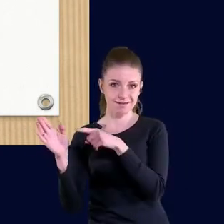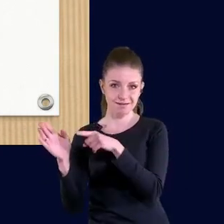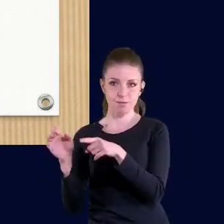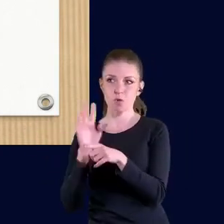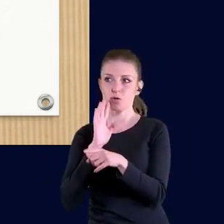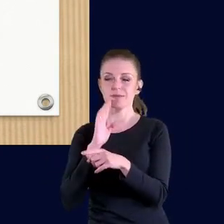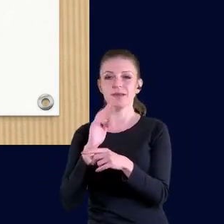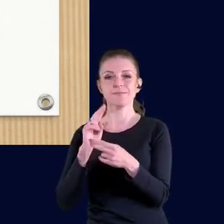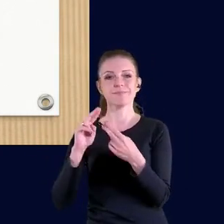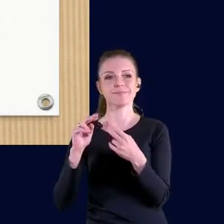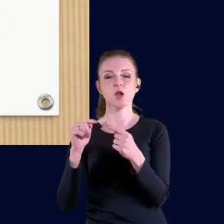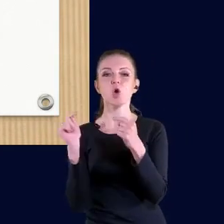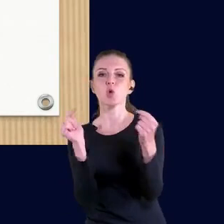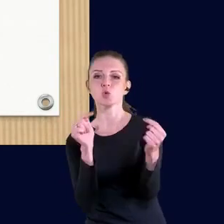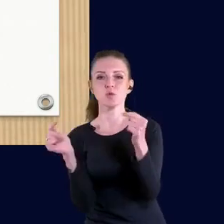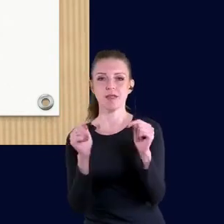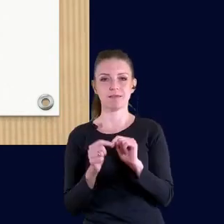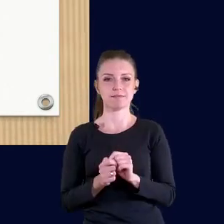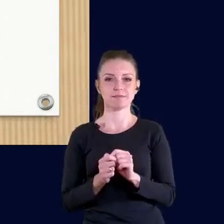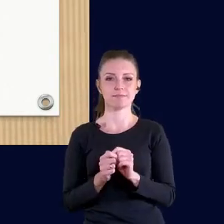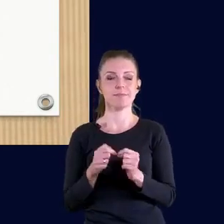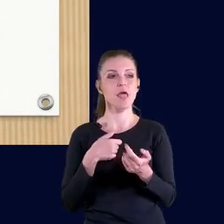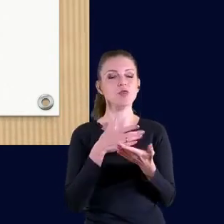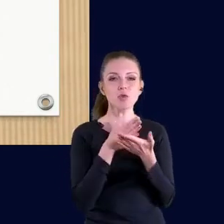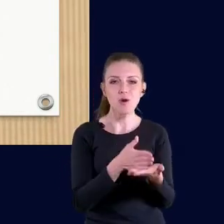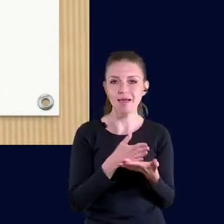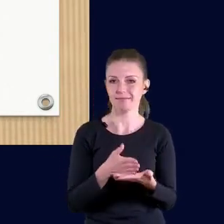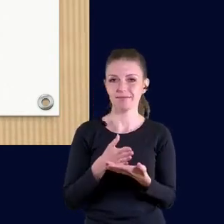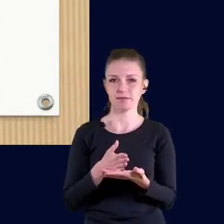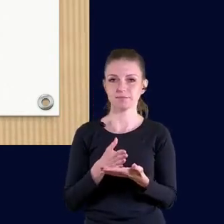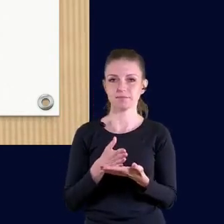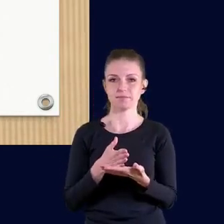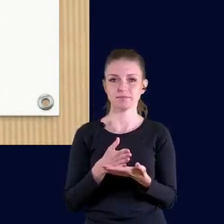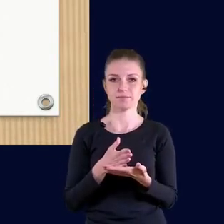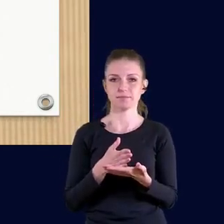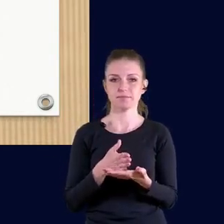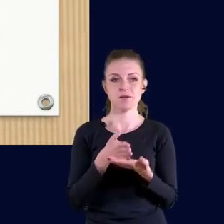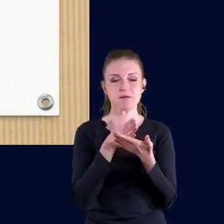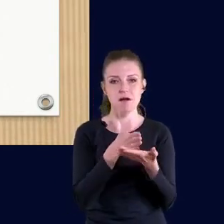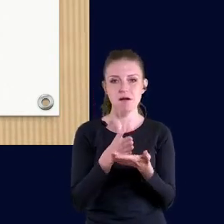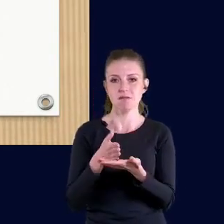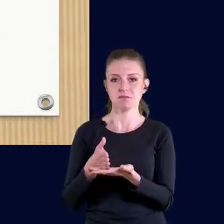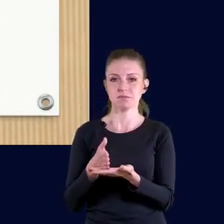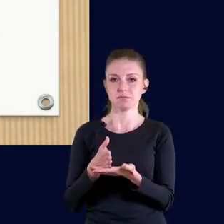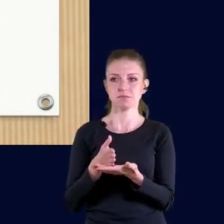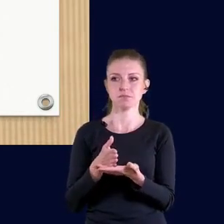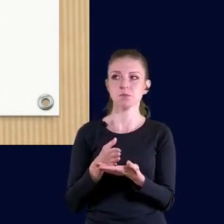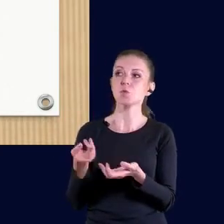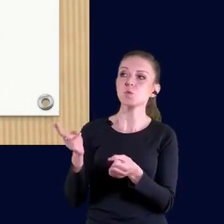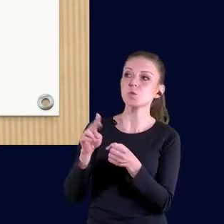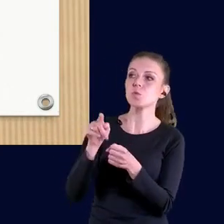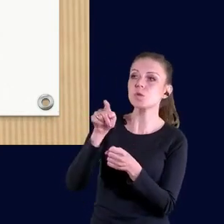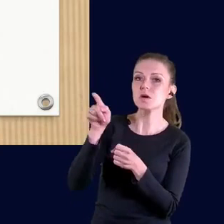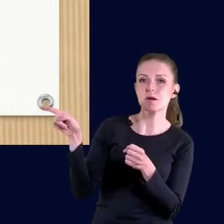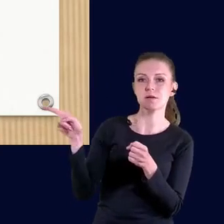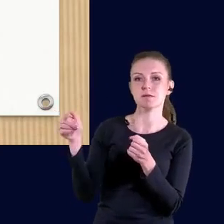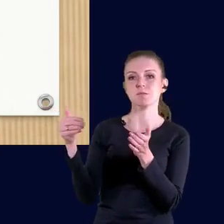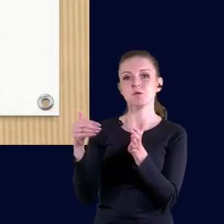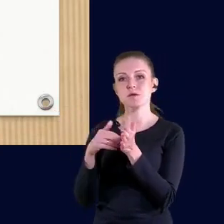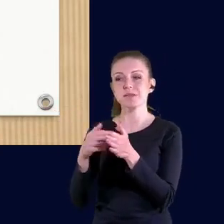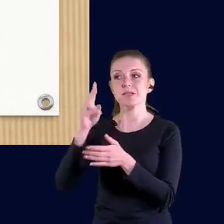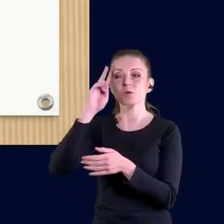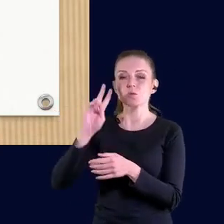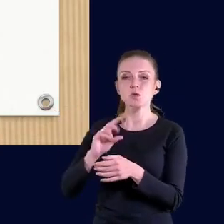konsultantem konsultantem takim doradcą sprawie nie tylko zbiorów dotyczących danej powiedzmy